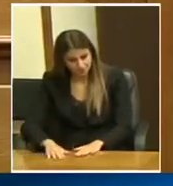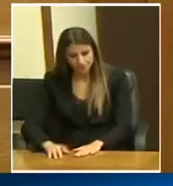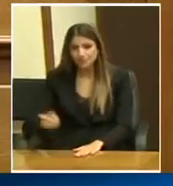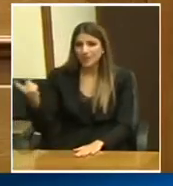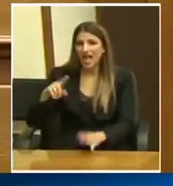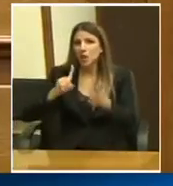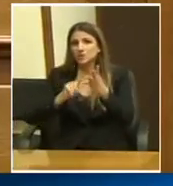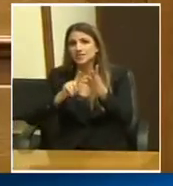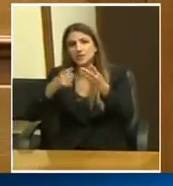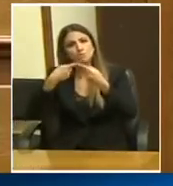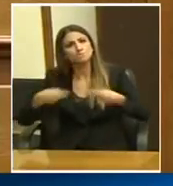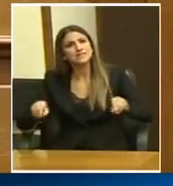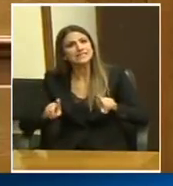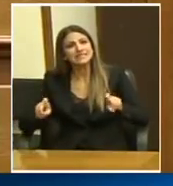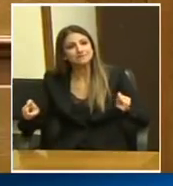παράδοξο.